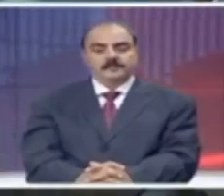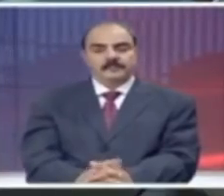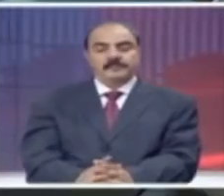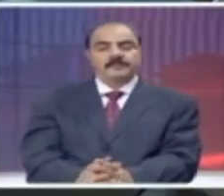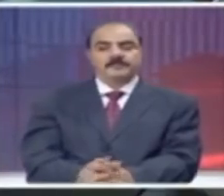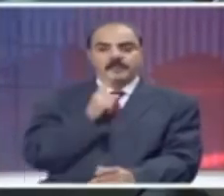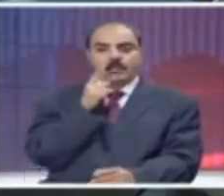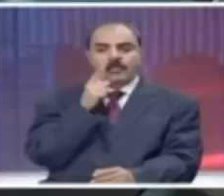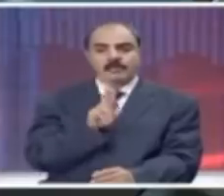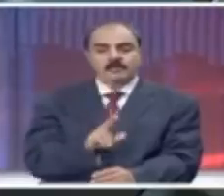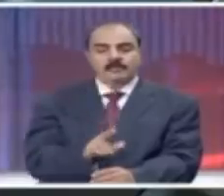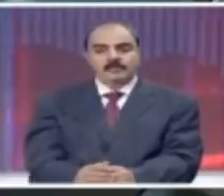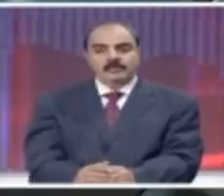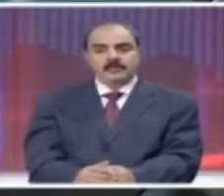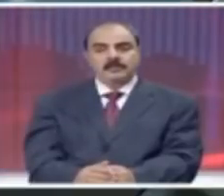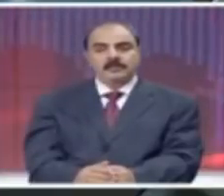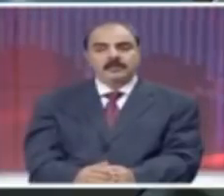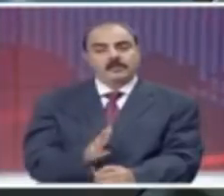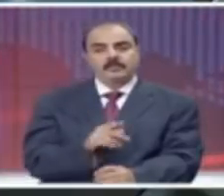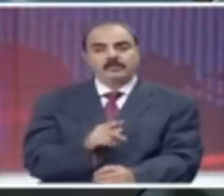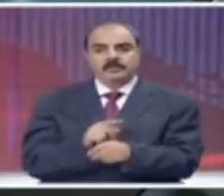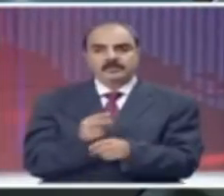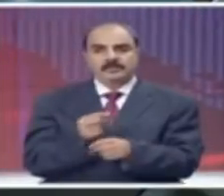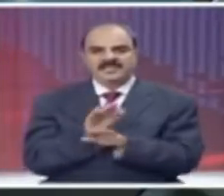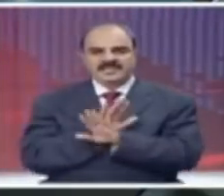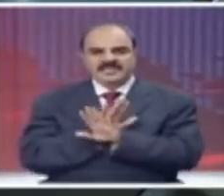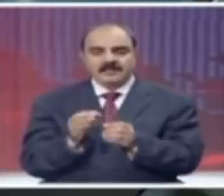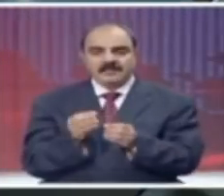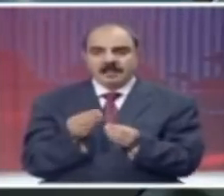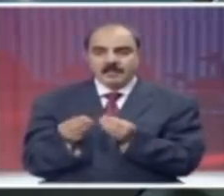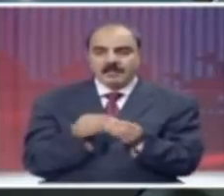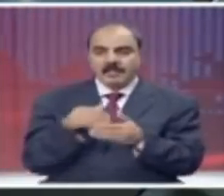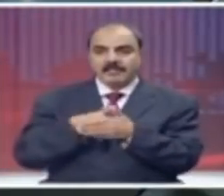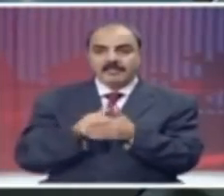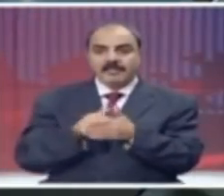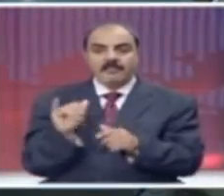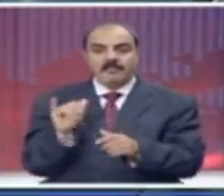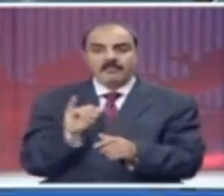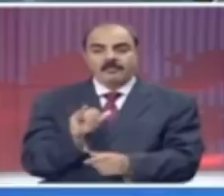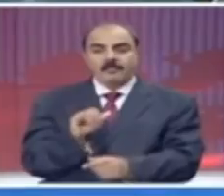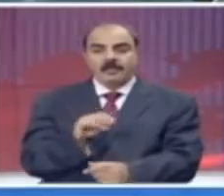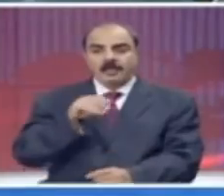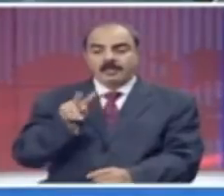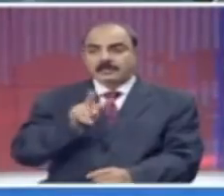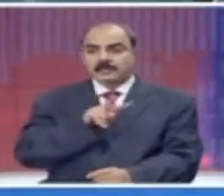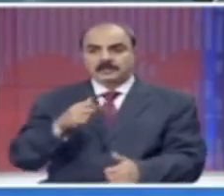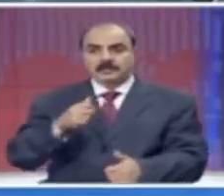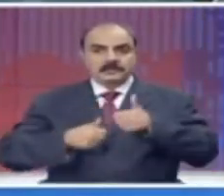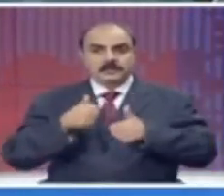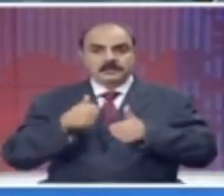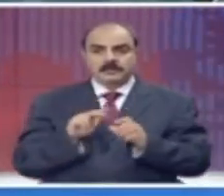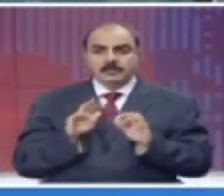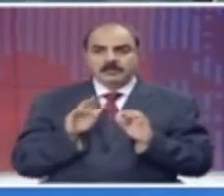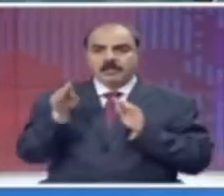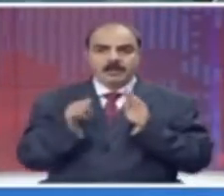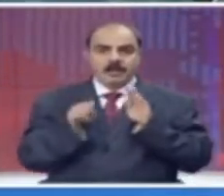نعم منى، يعني تبدو هذه الساعات هي حاسمة في الانتخابات الأمريكية. كلا المترشحين